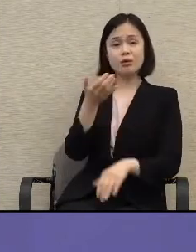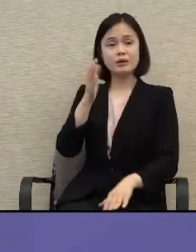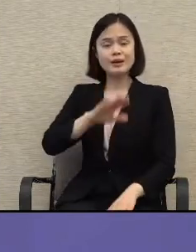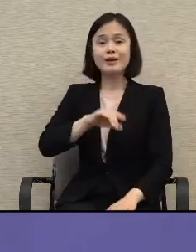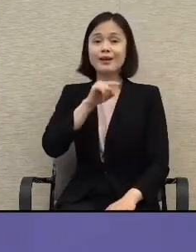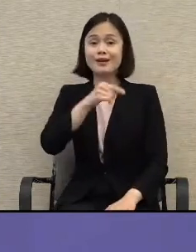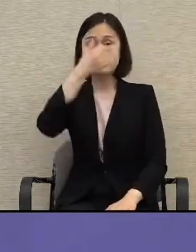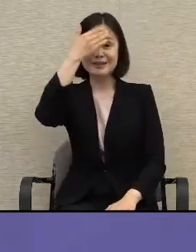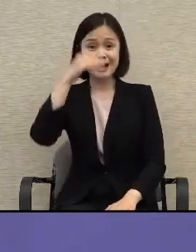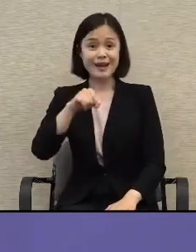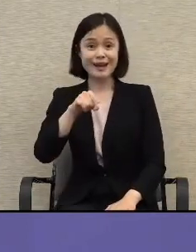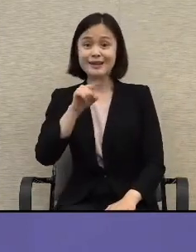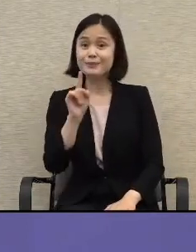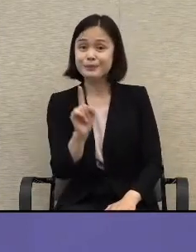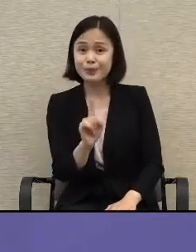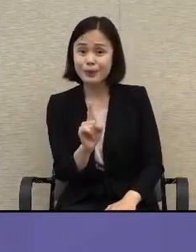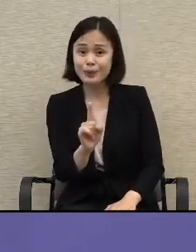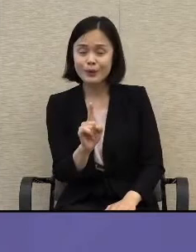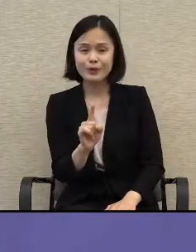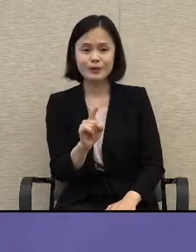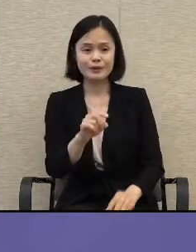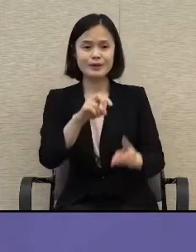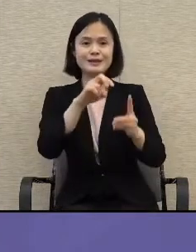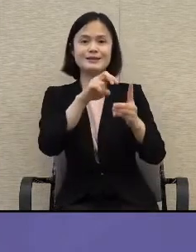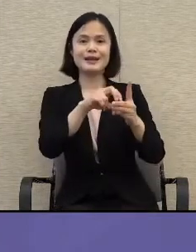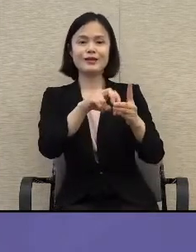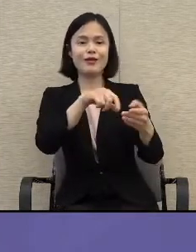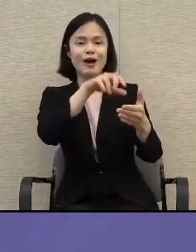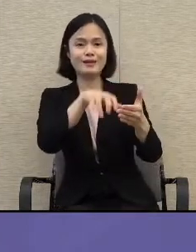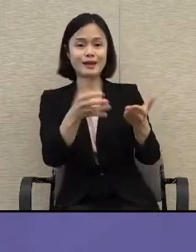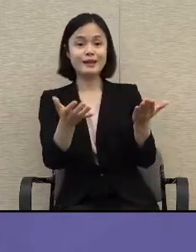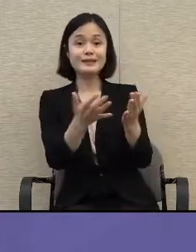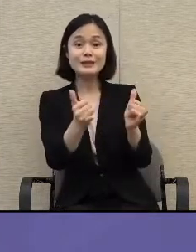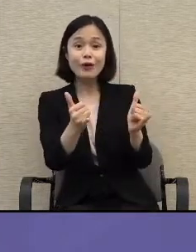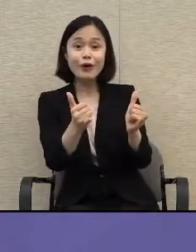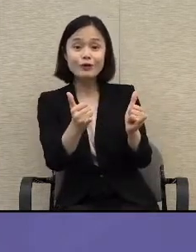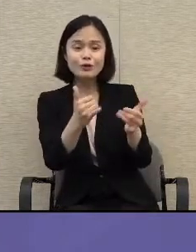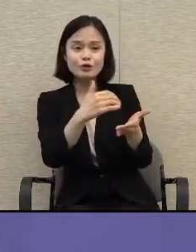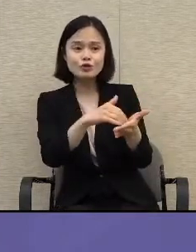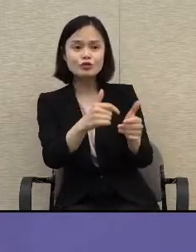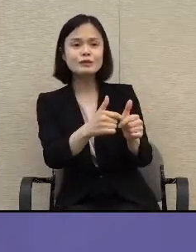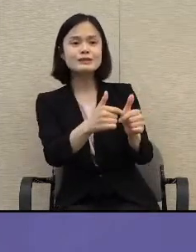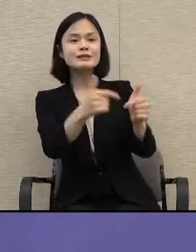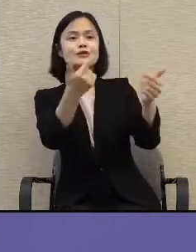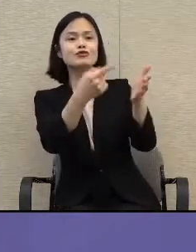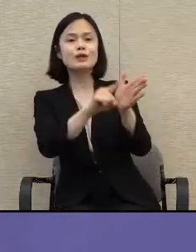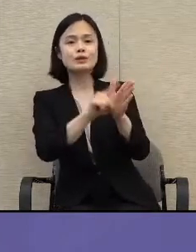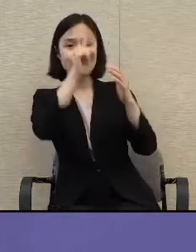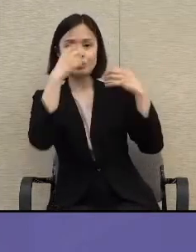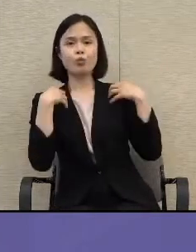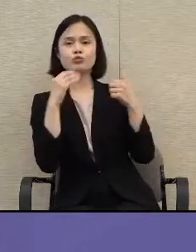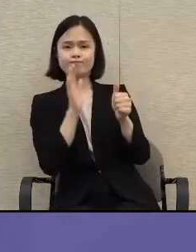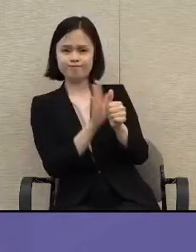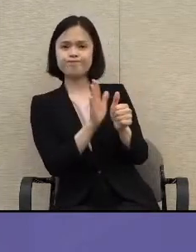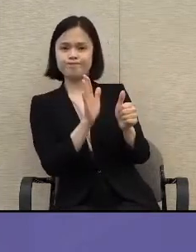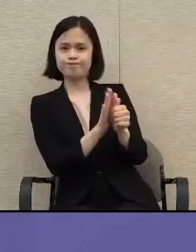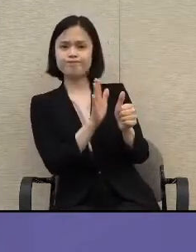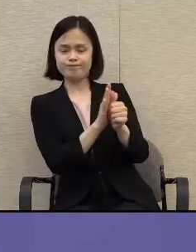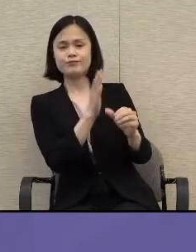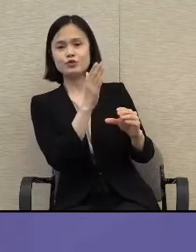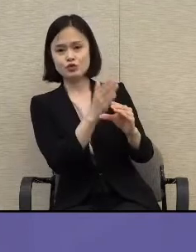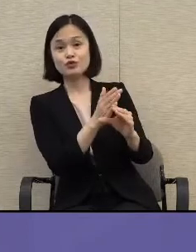점은 센터에 대한 인력을 이제 좀더 계속 주려고 하는 정책적인 움직임들은 분명히 존재하고